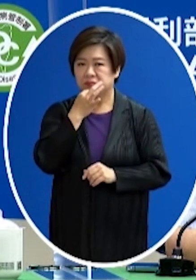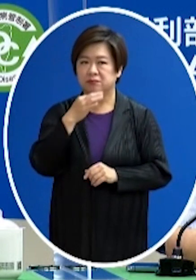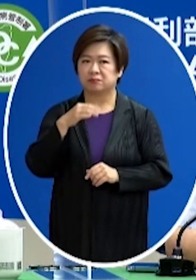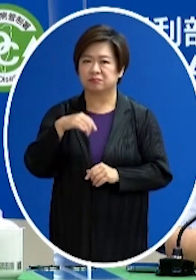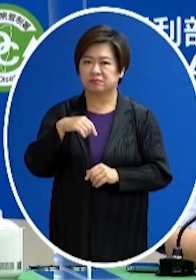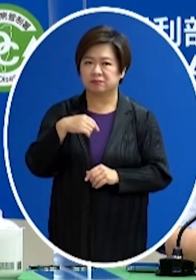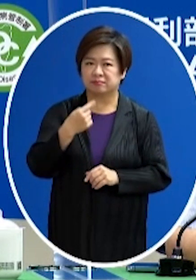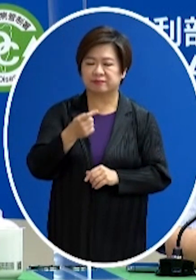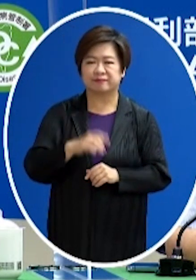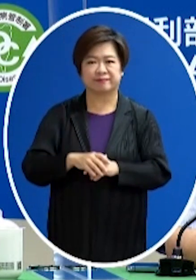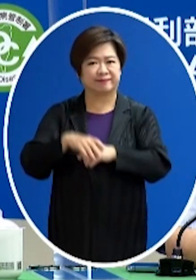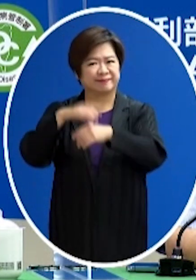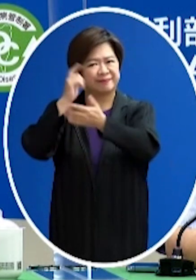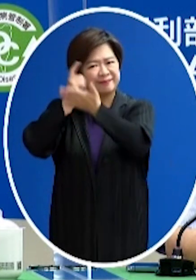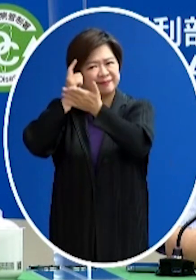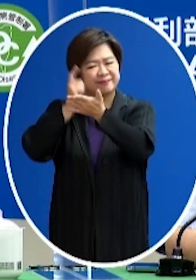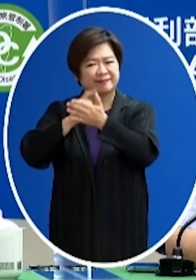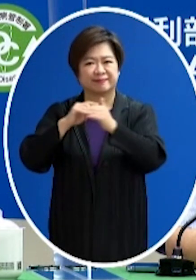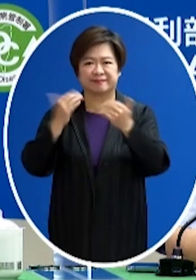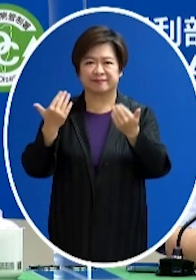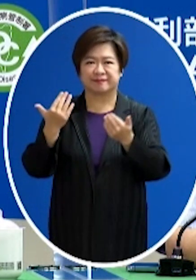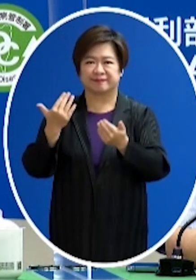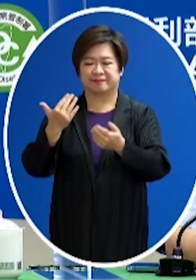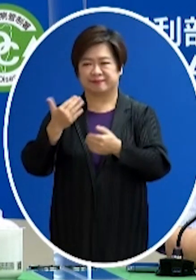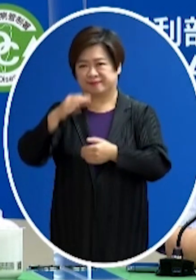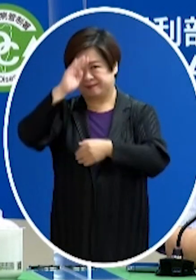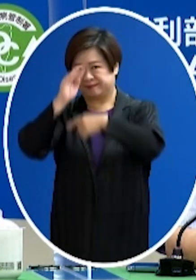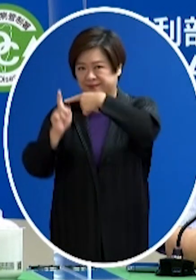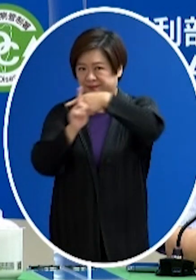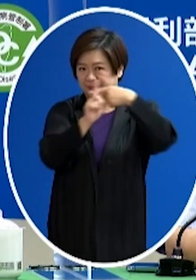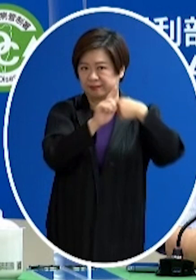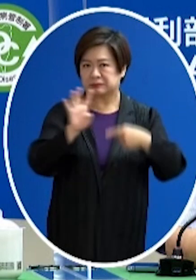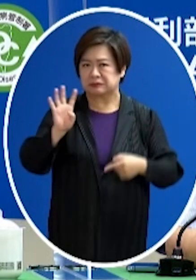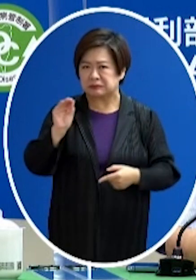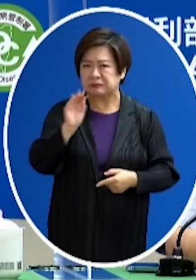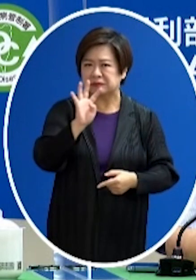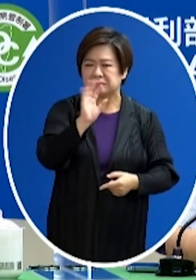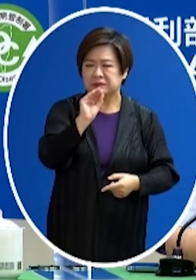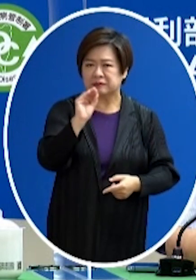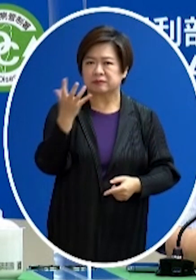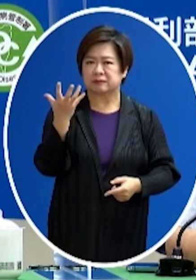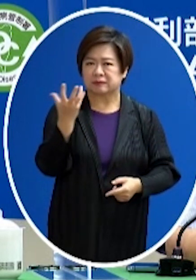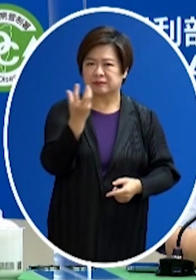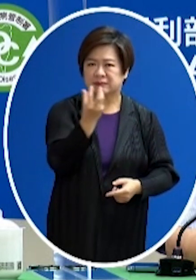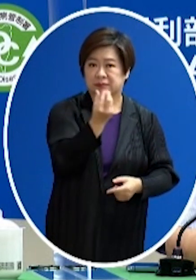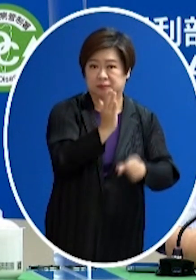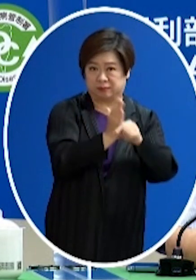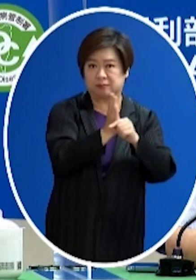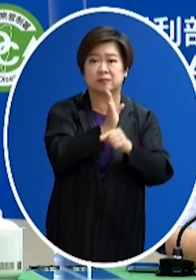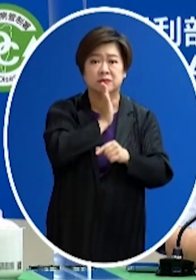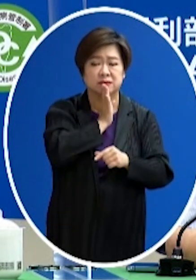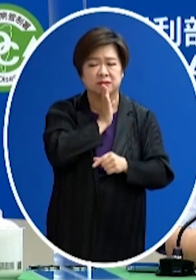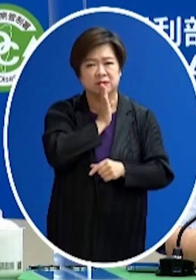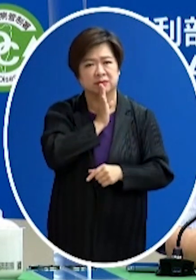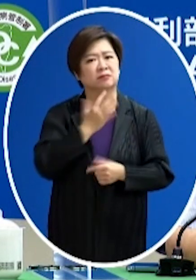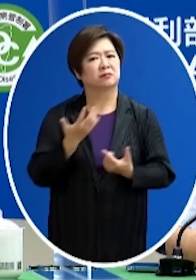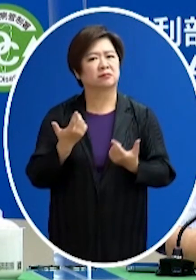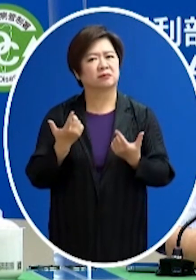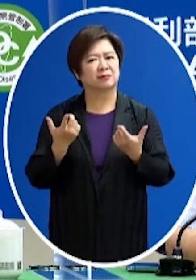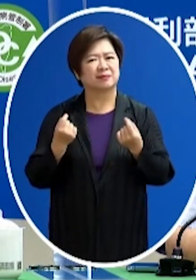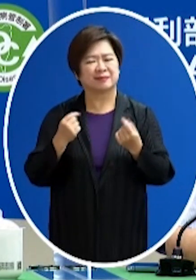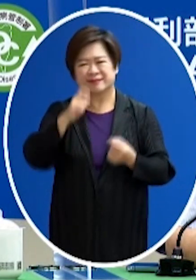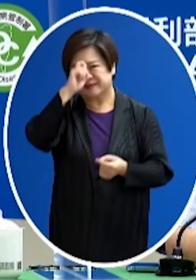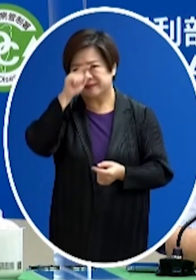些每天还是有将近40,000人这种规矩，慢慢它应该是会往下来降，不过大家还是忍耐一